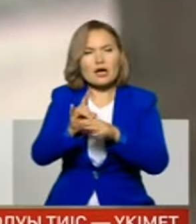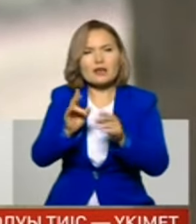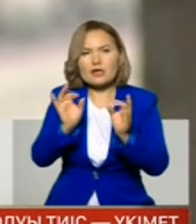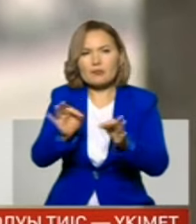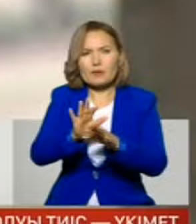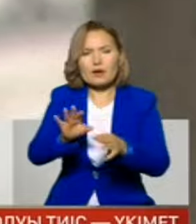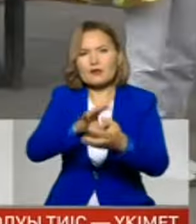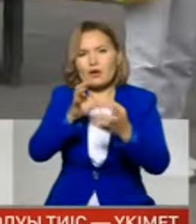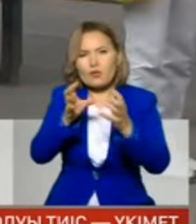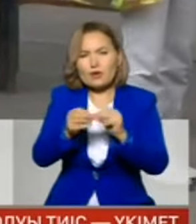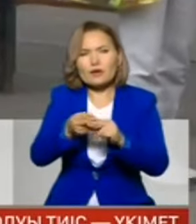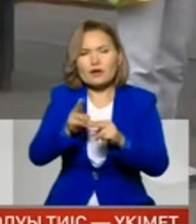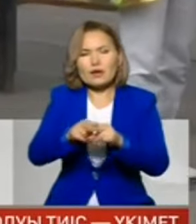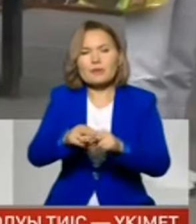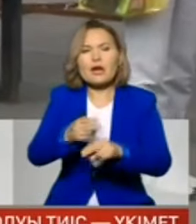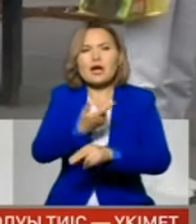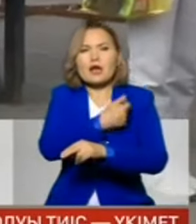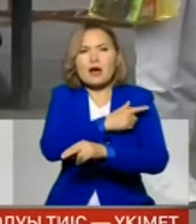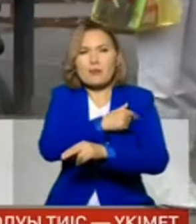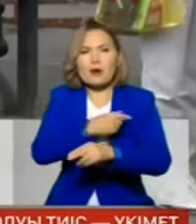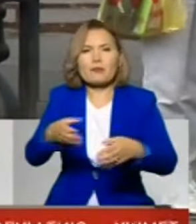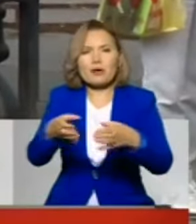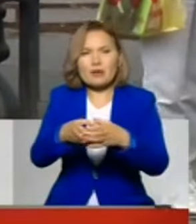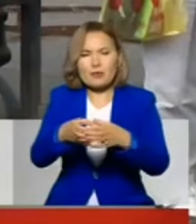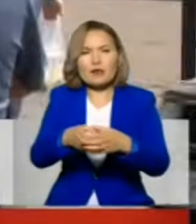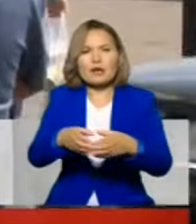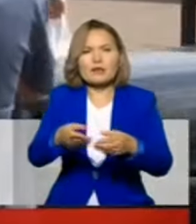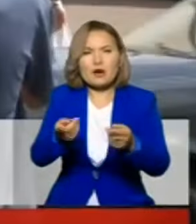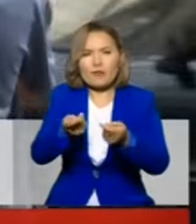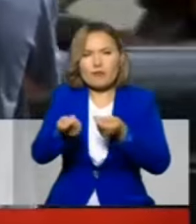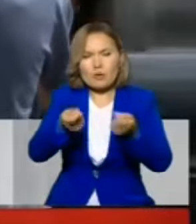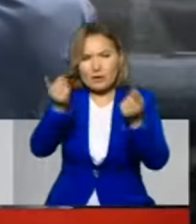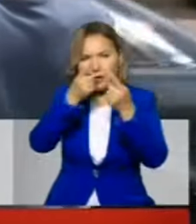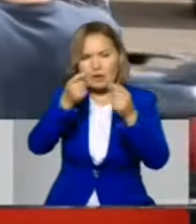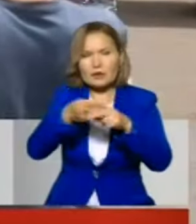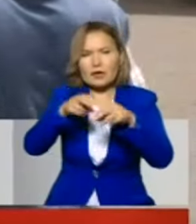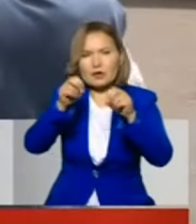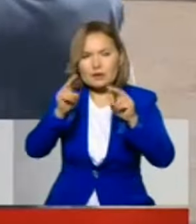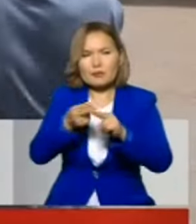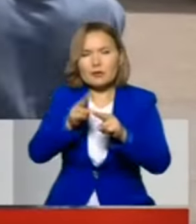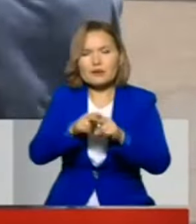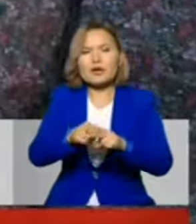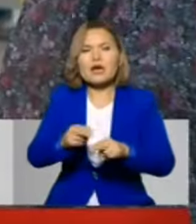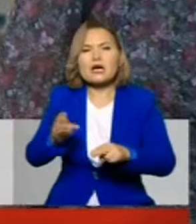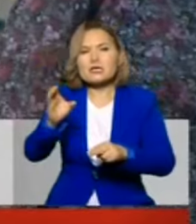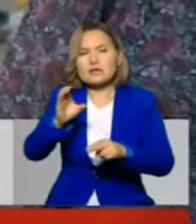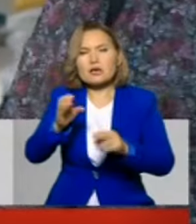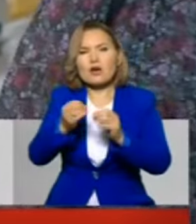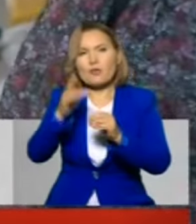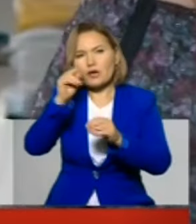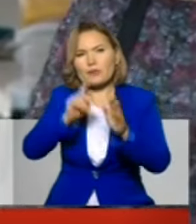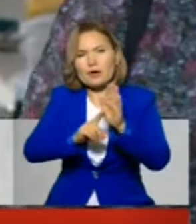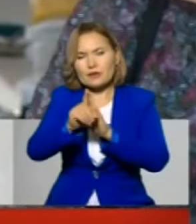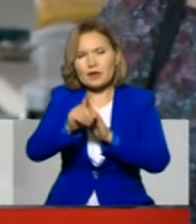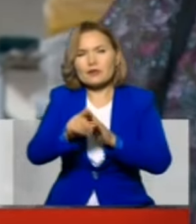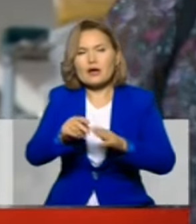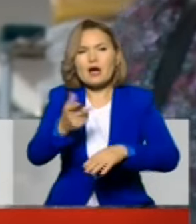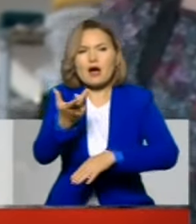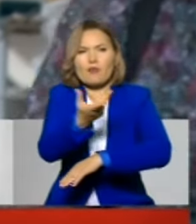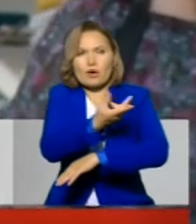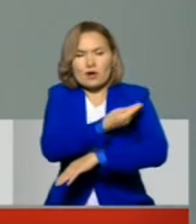мәліметтің шындыққа жанаспайтынын санитарлық эпидемиологиялық бақылау комитеті растады. Мамандардың айтуынша, қыркүйектің 15-сінен бастап тұмауға